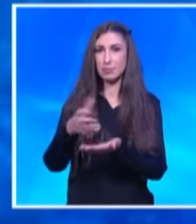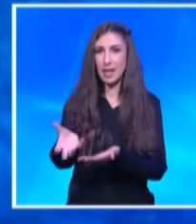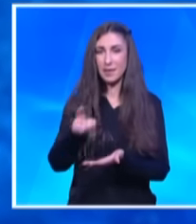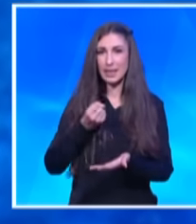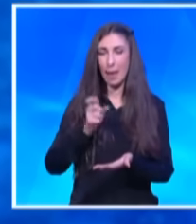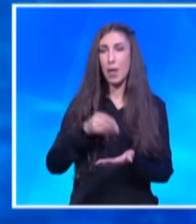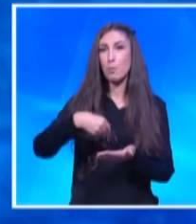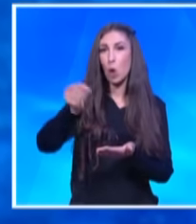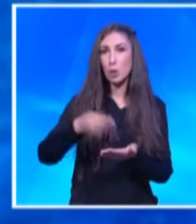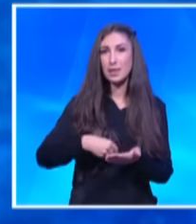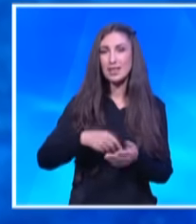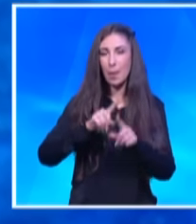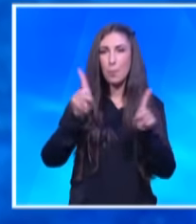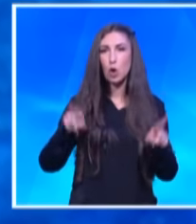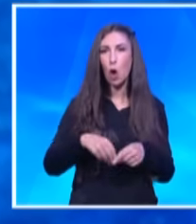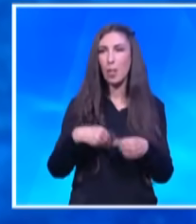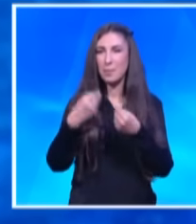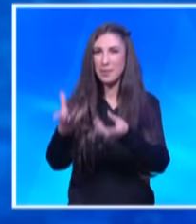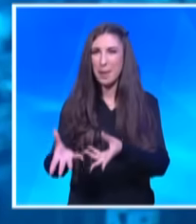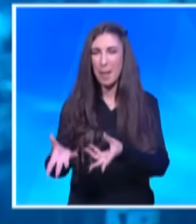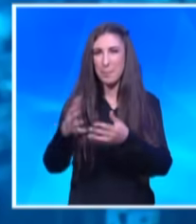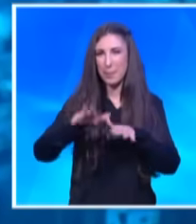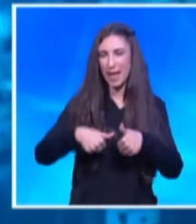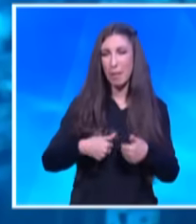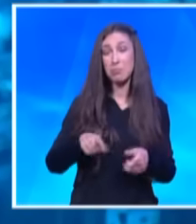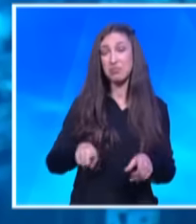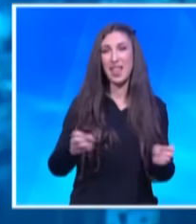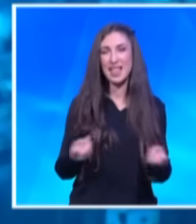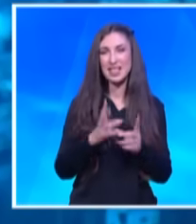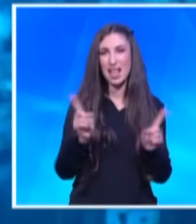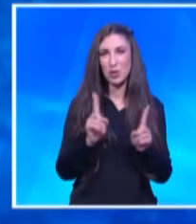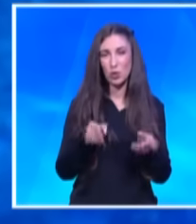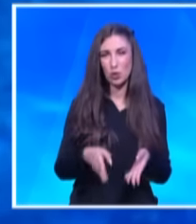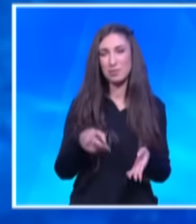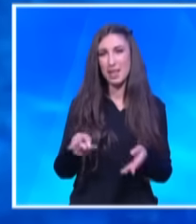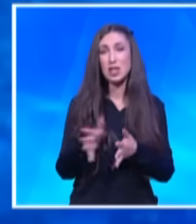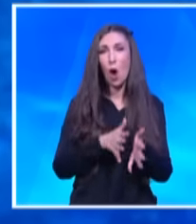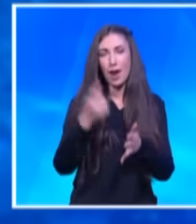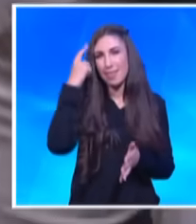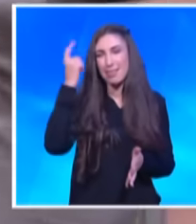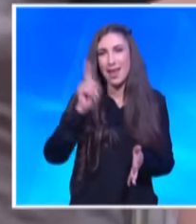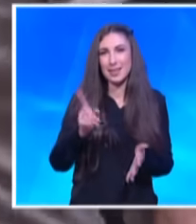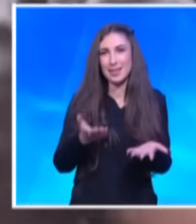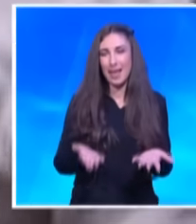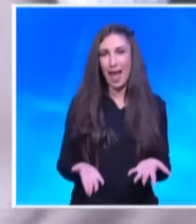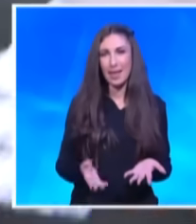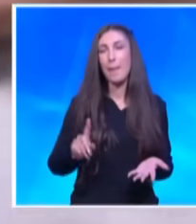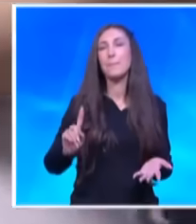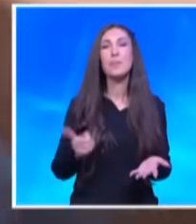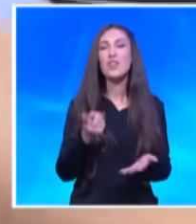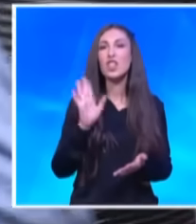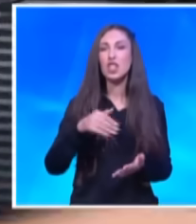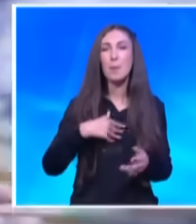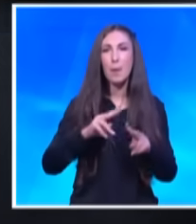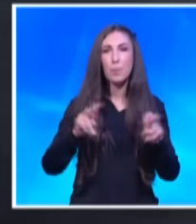средства, да подпише приемо-предавателен протокол. Това обаче Не се е случва, очевидно, след като тези хора въобще не знаят. Те първа предстои